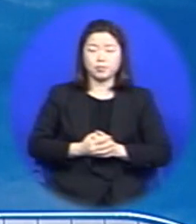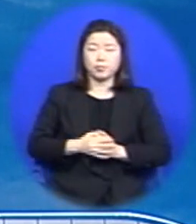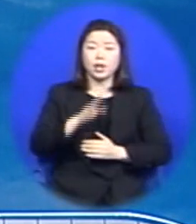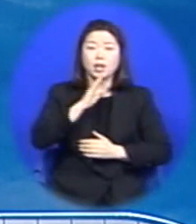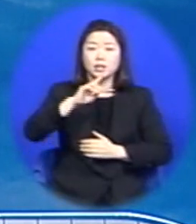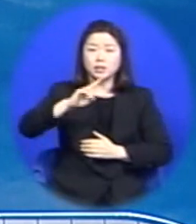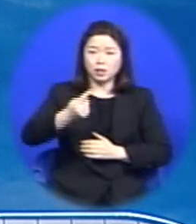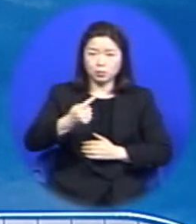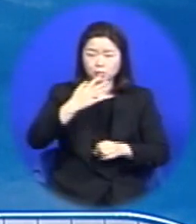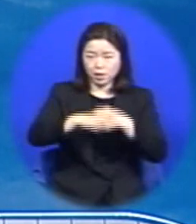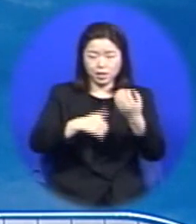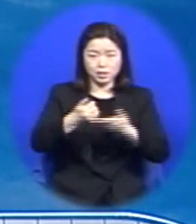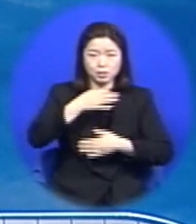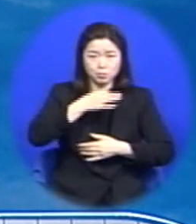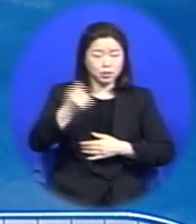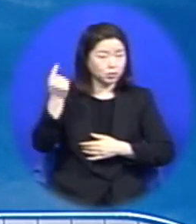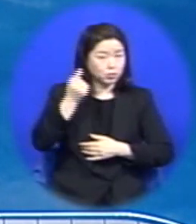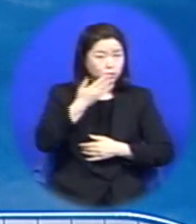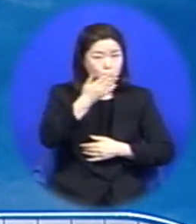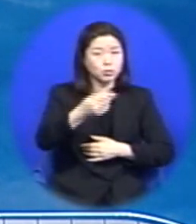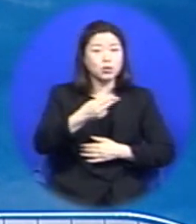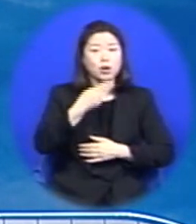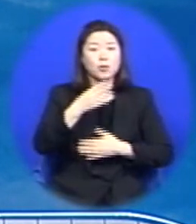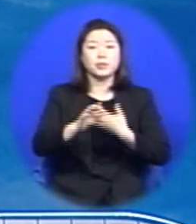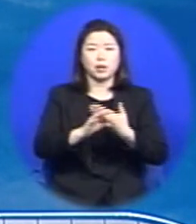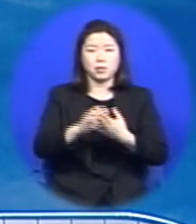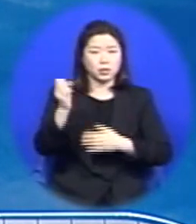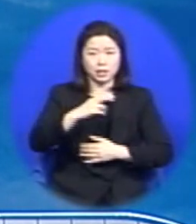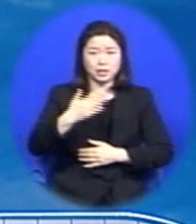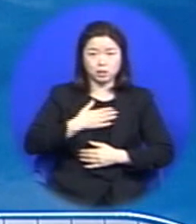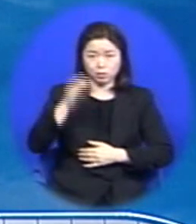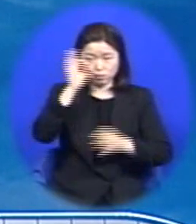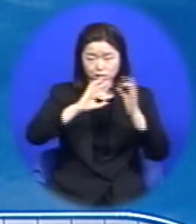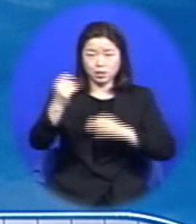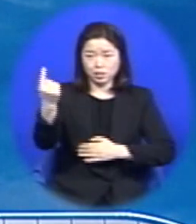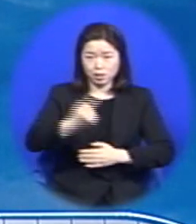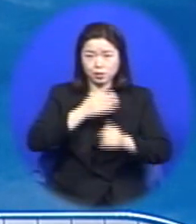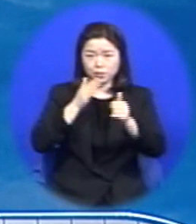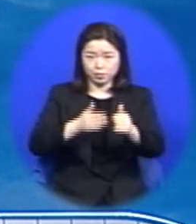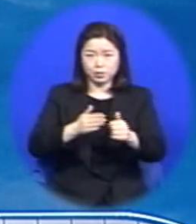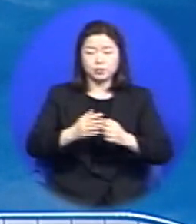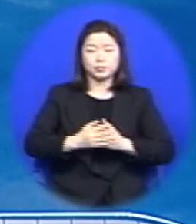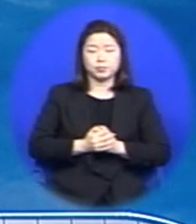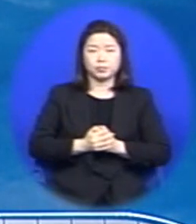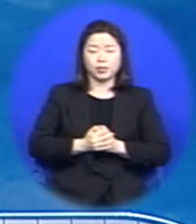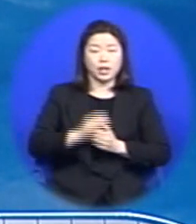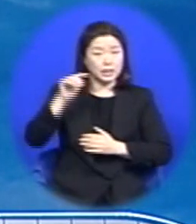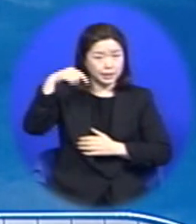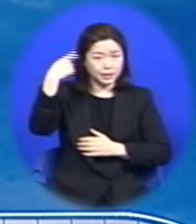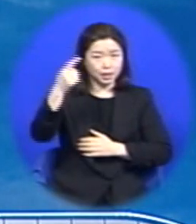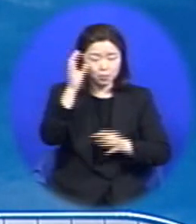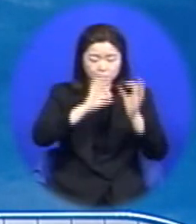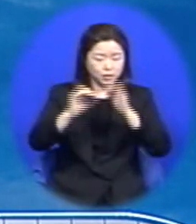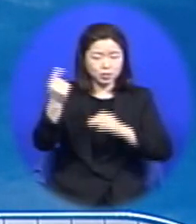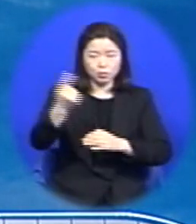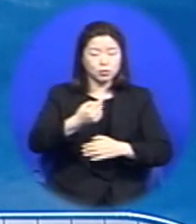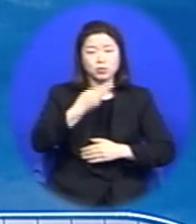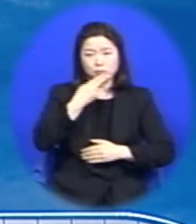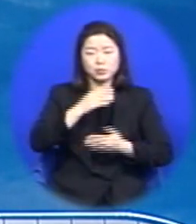그래도 하나님의 음성을 들을 수 없다면 다시 저에게 찾아오십시오. 다시 찾아오지 않았대요.